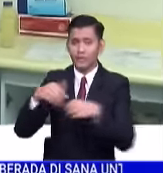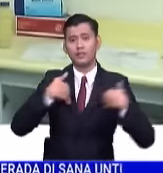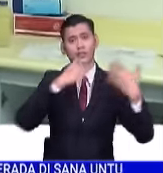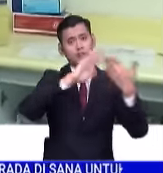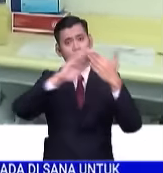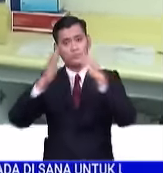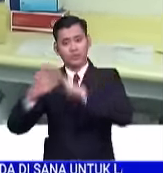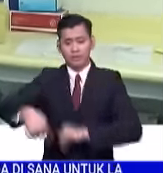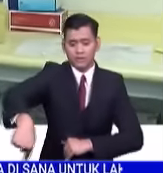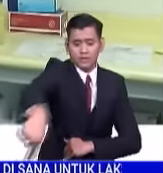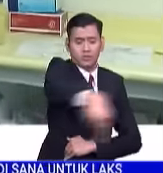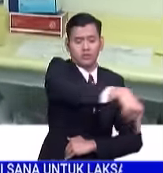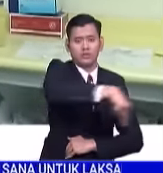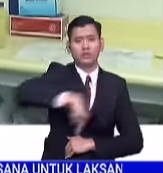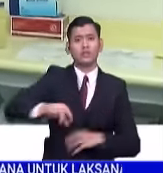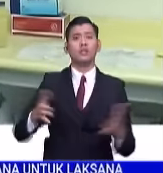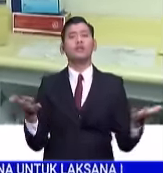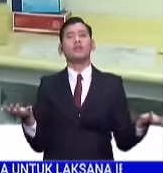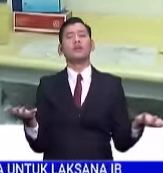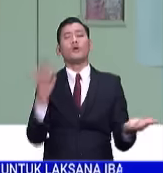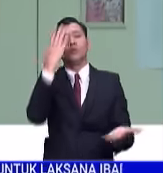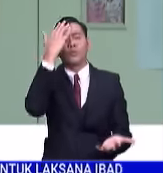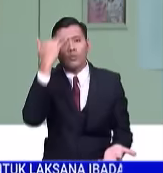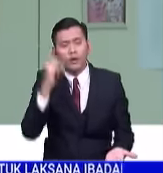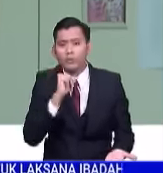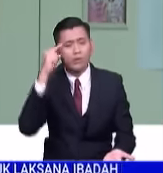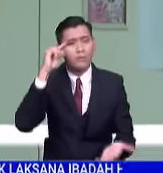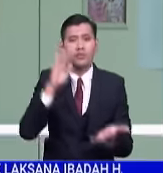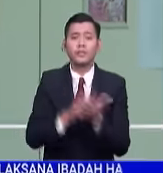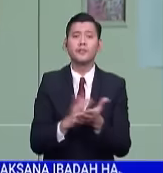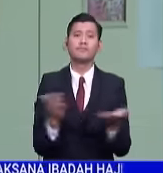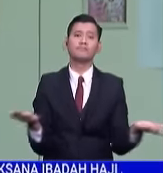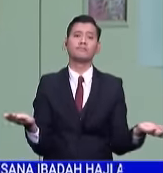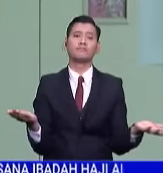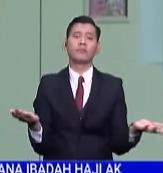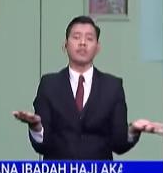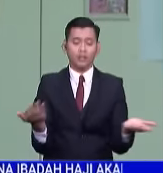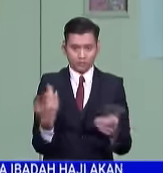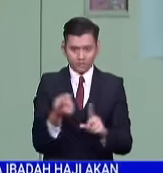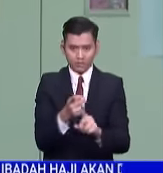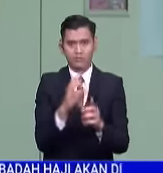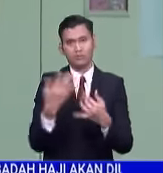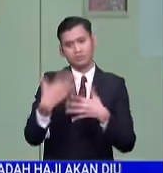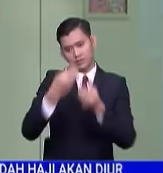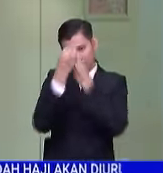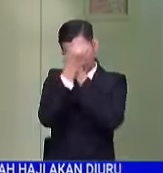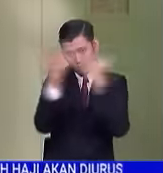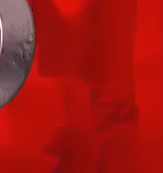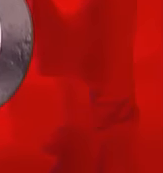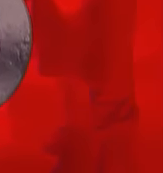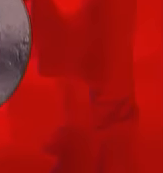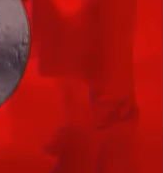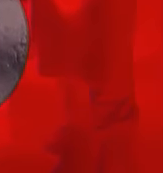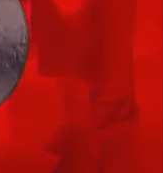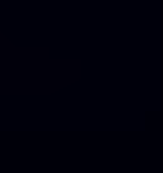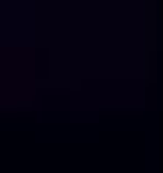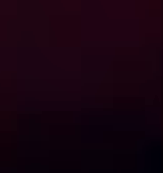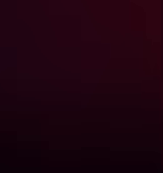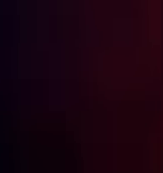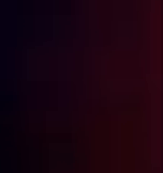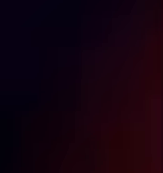kita. Apa lagi yang anda tidak percaya? Saya Syuhada Hashim, Laporan Jakim untuk RTM.